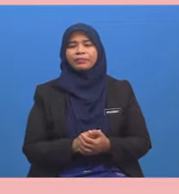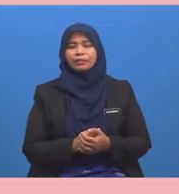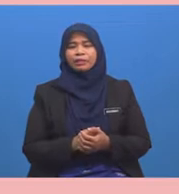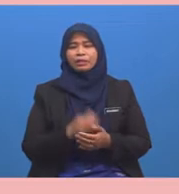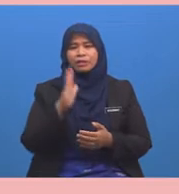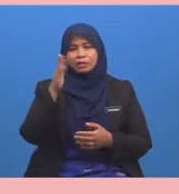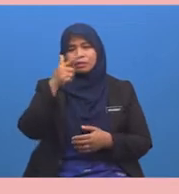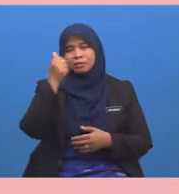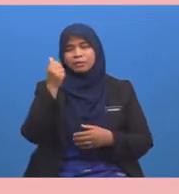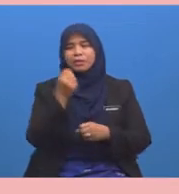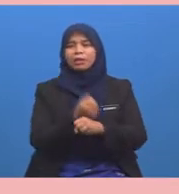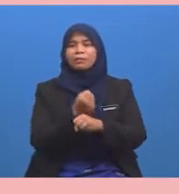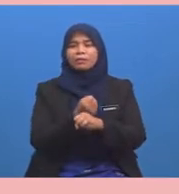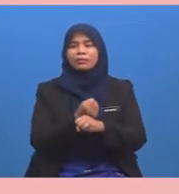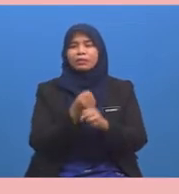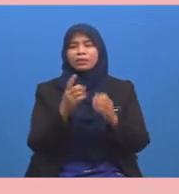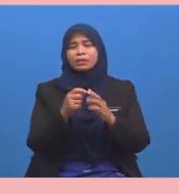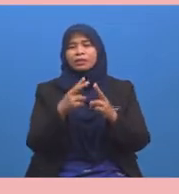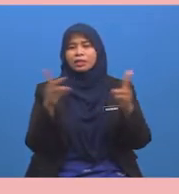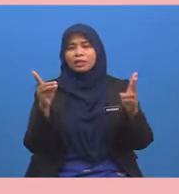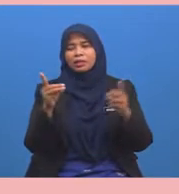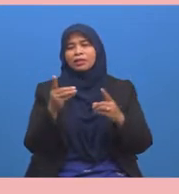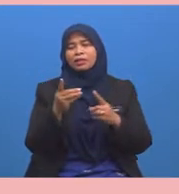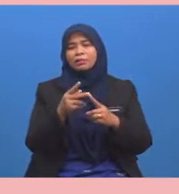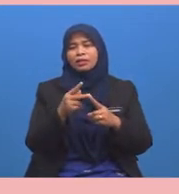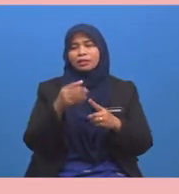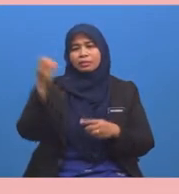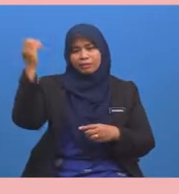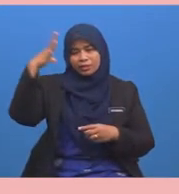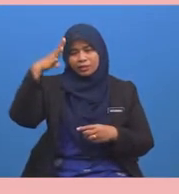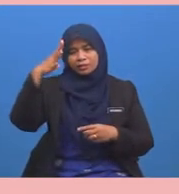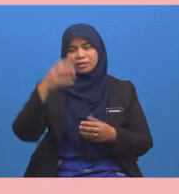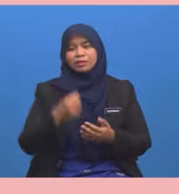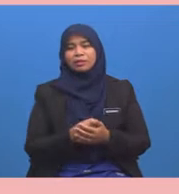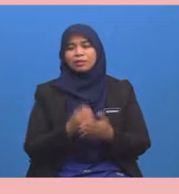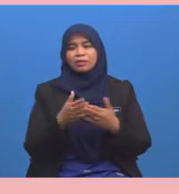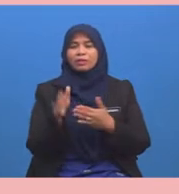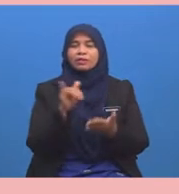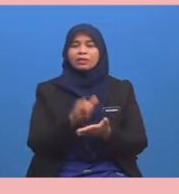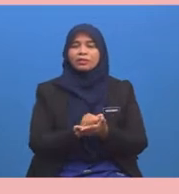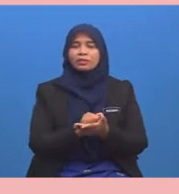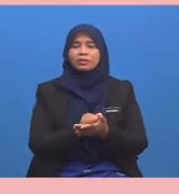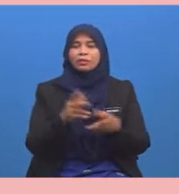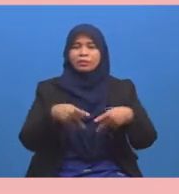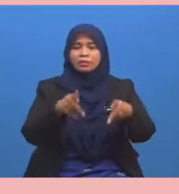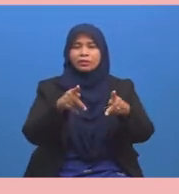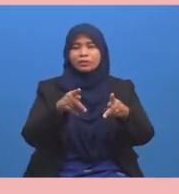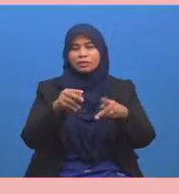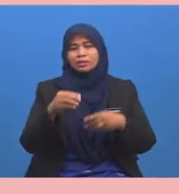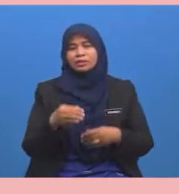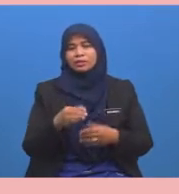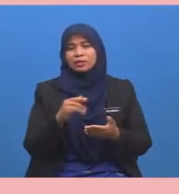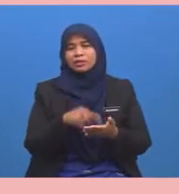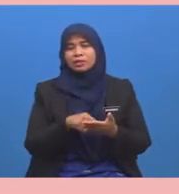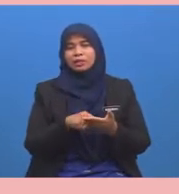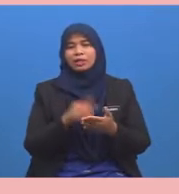mendedahkan batuan kepada bahangan pancaran matahari secara terus-menerus. Oleh yang demikian, proses luluh hawa kimia